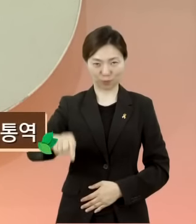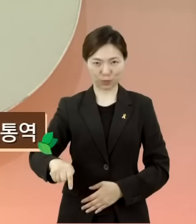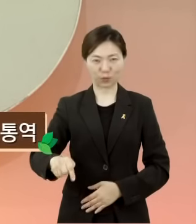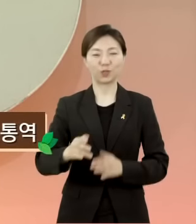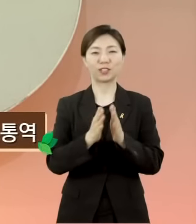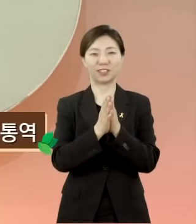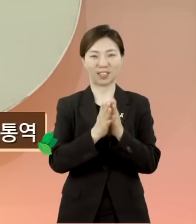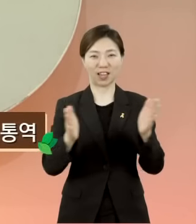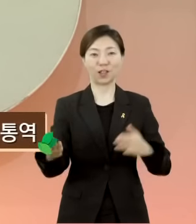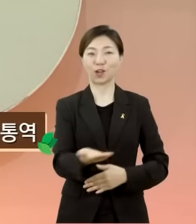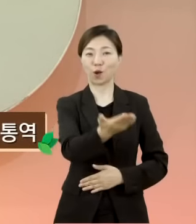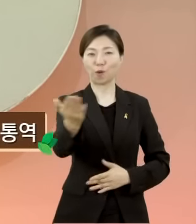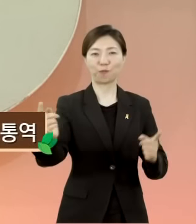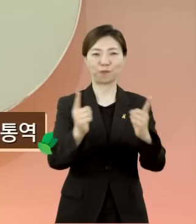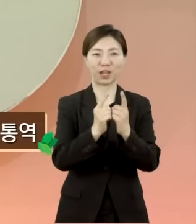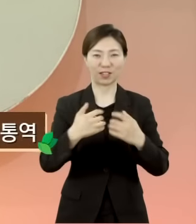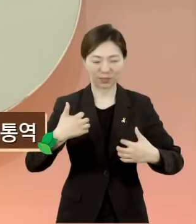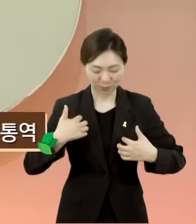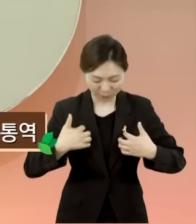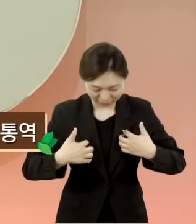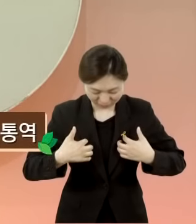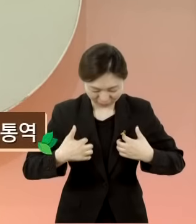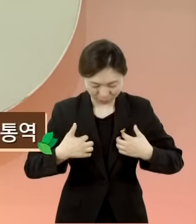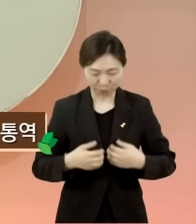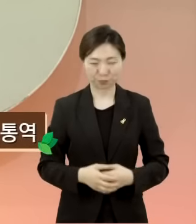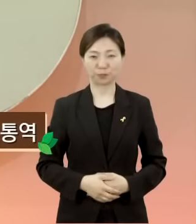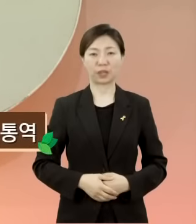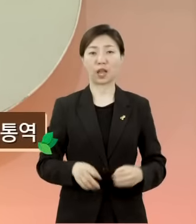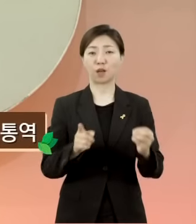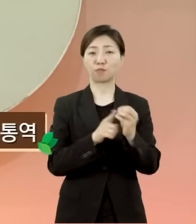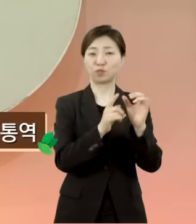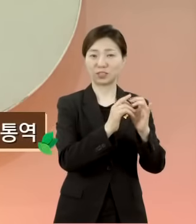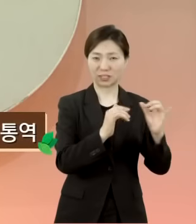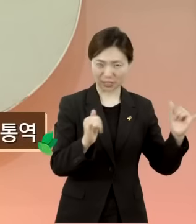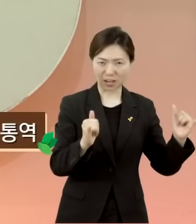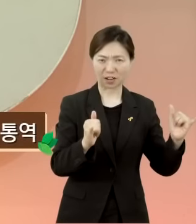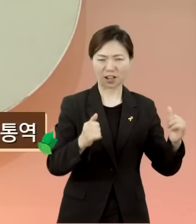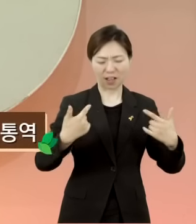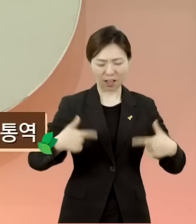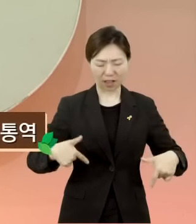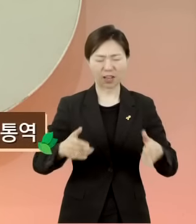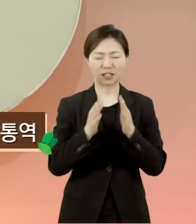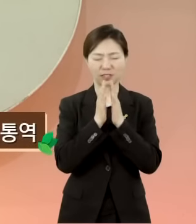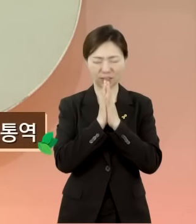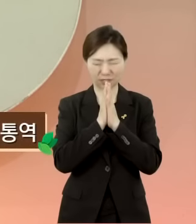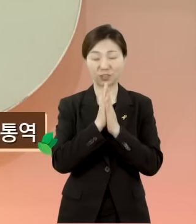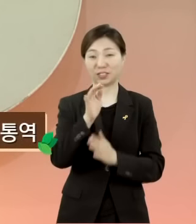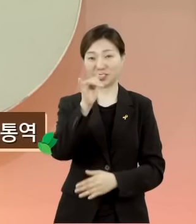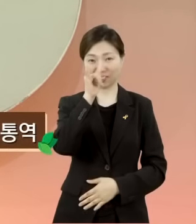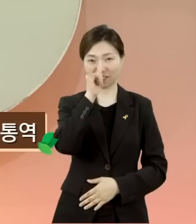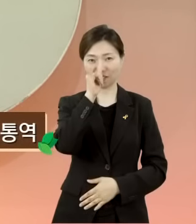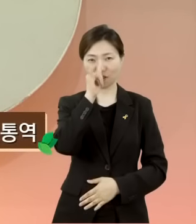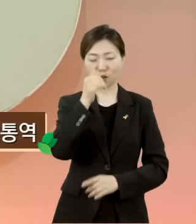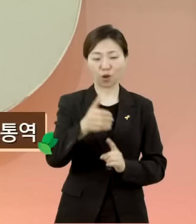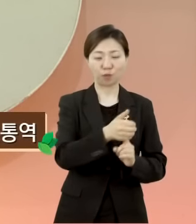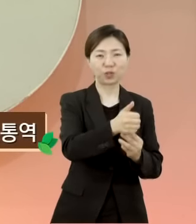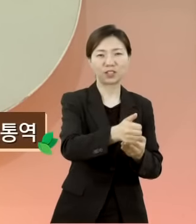반갑습니다 우리 불자들은 늘 기도를 합니다 항상 부처님을